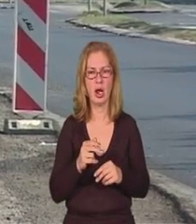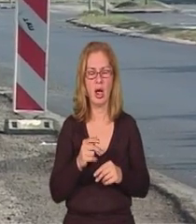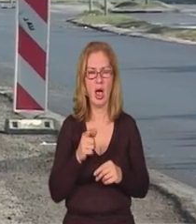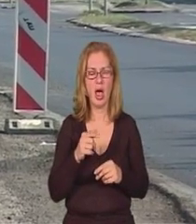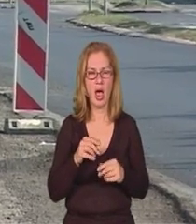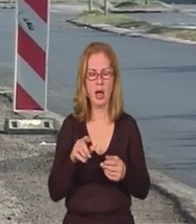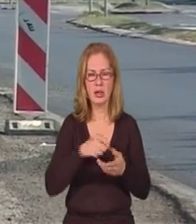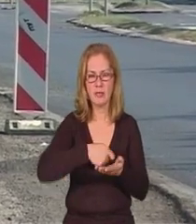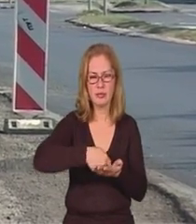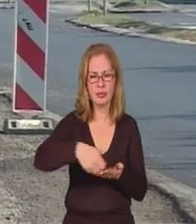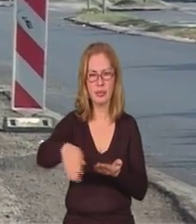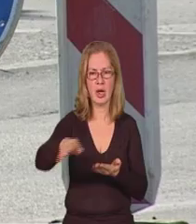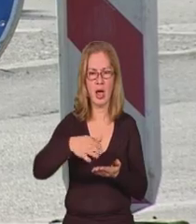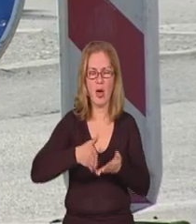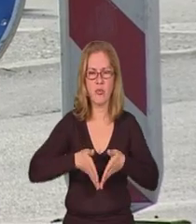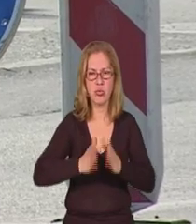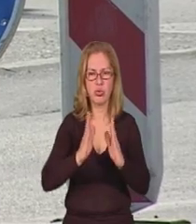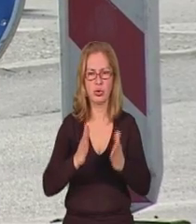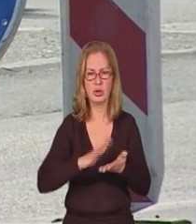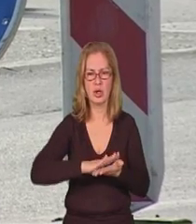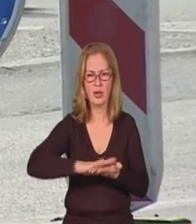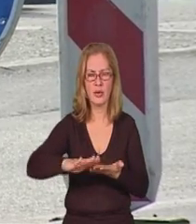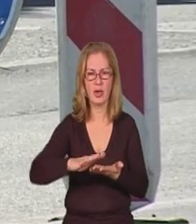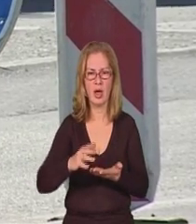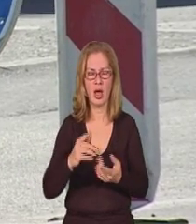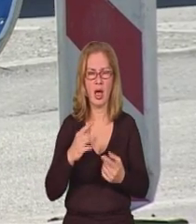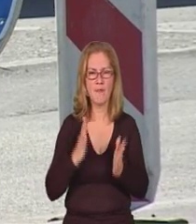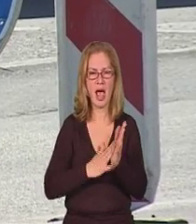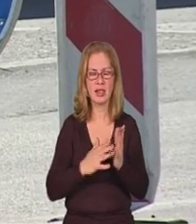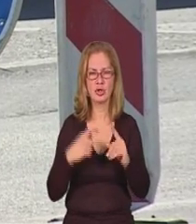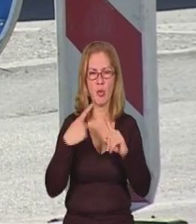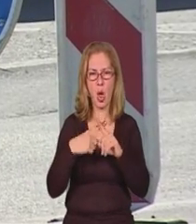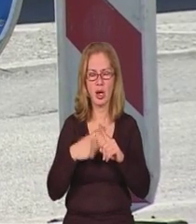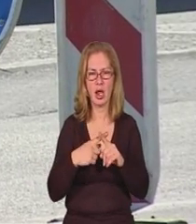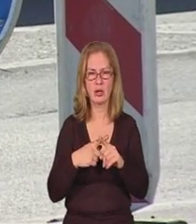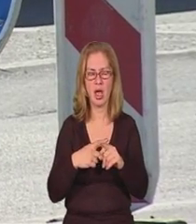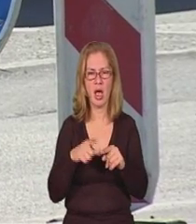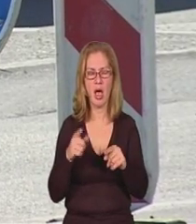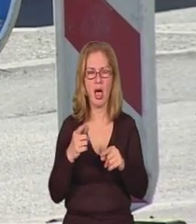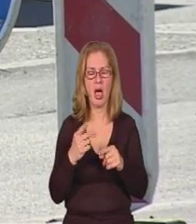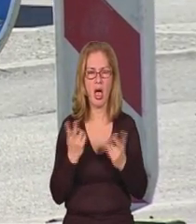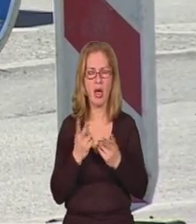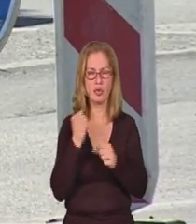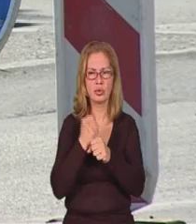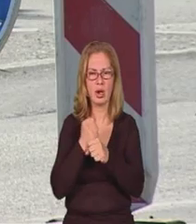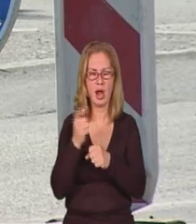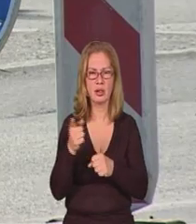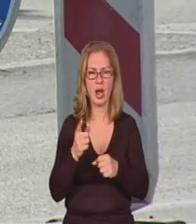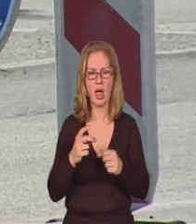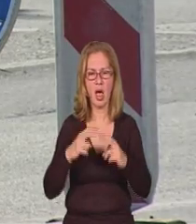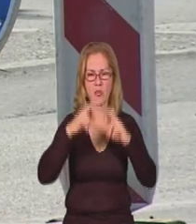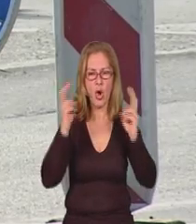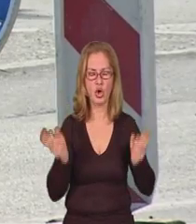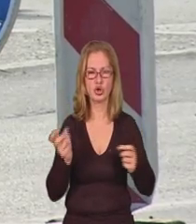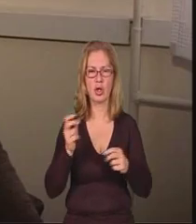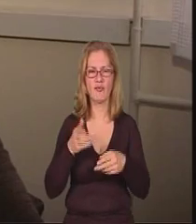zimske službe, do sada je posut kolovoz tečnim rastvorom putne soli i magnezijum hloridom, čime su preventivno tretirani mostovi i saobraćajnice